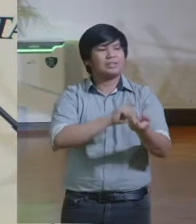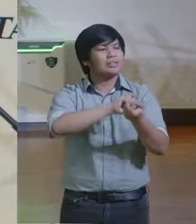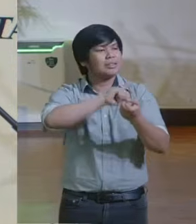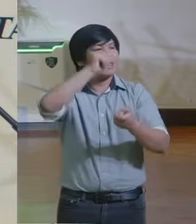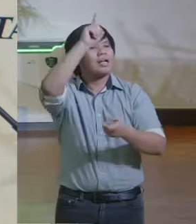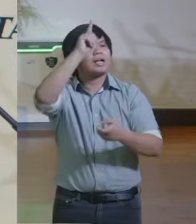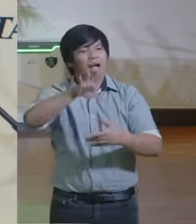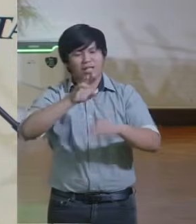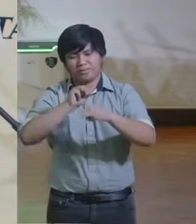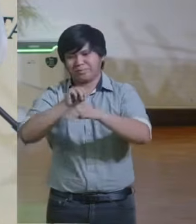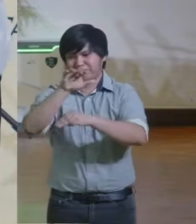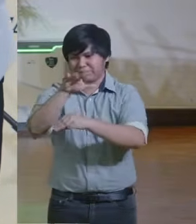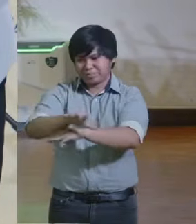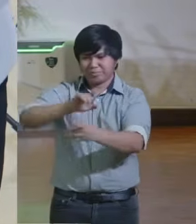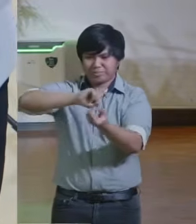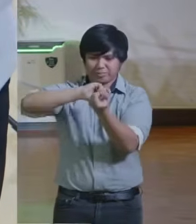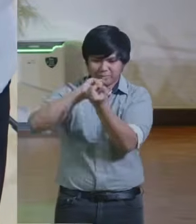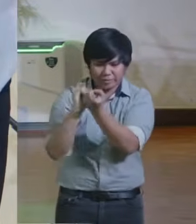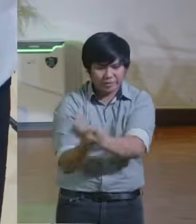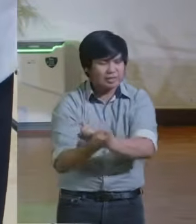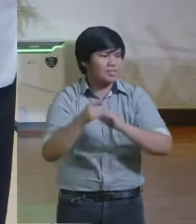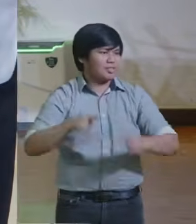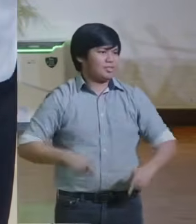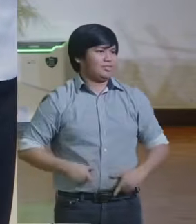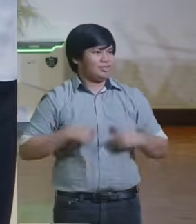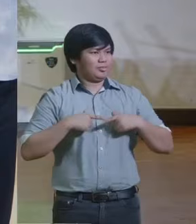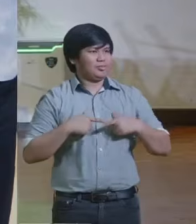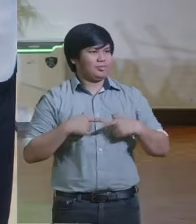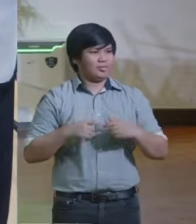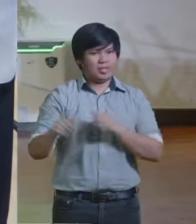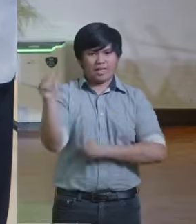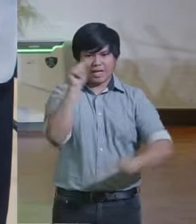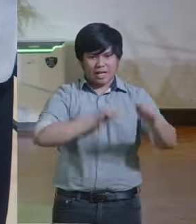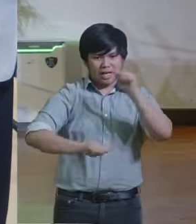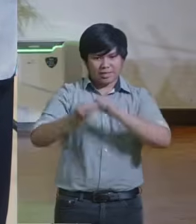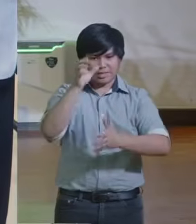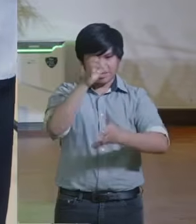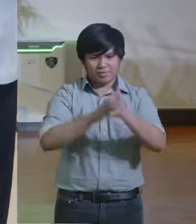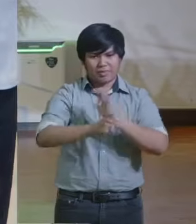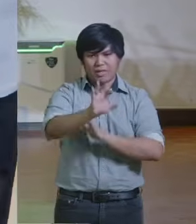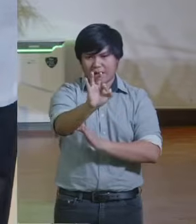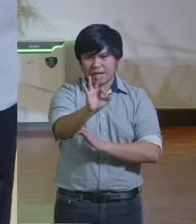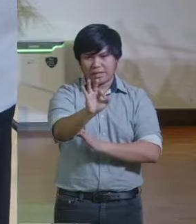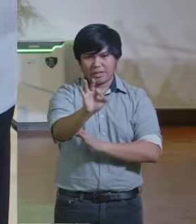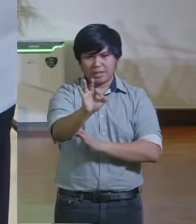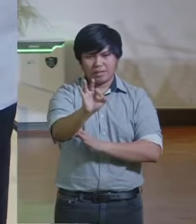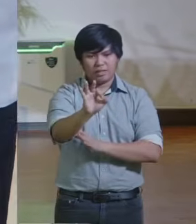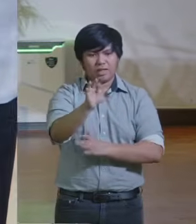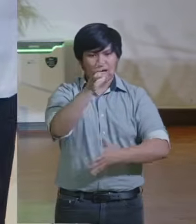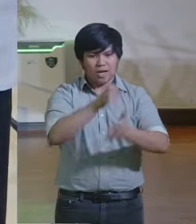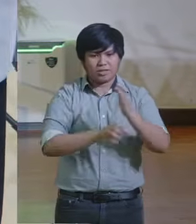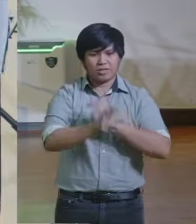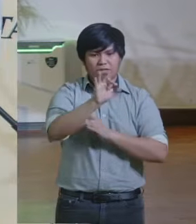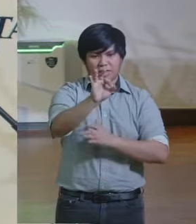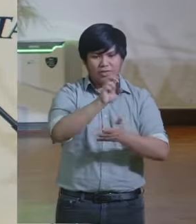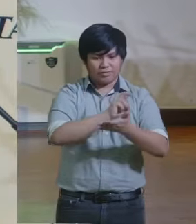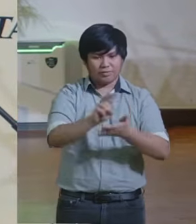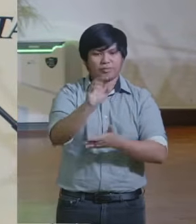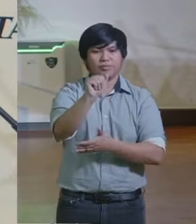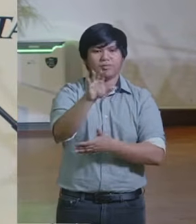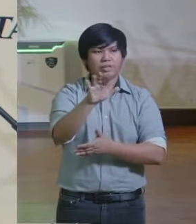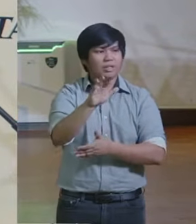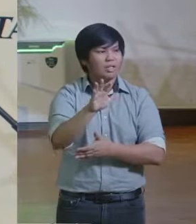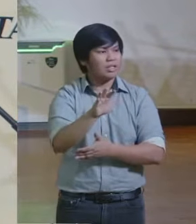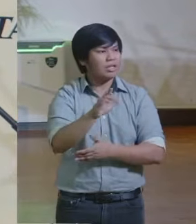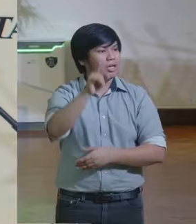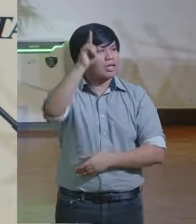ng Diyos. Makikita na natin ang kwento niya sa Acts chapter 9. At sa Acts 9:15, ang sabi sa